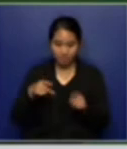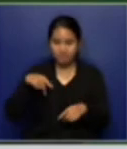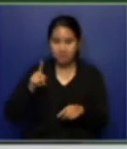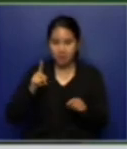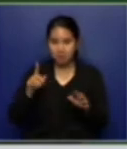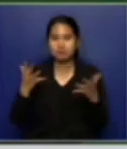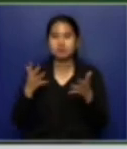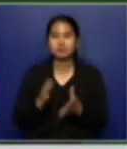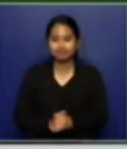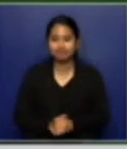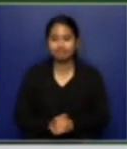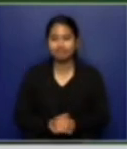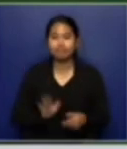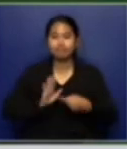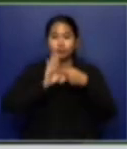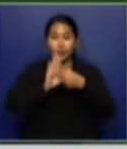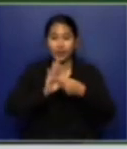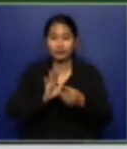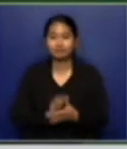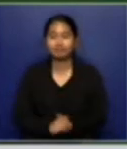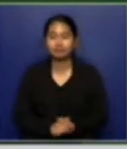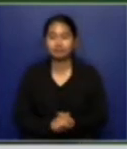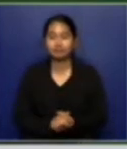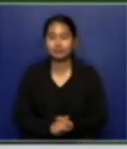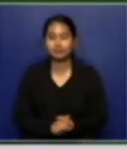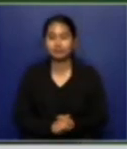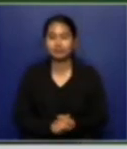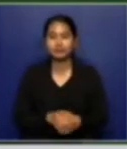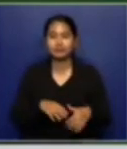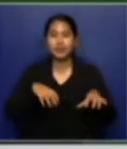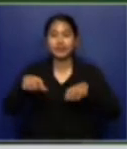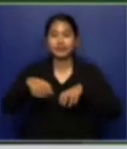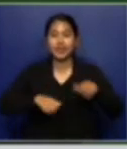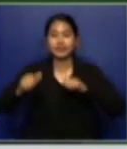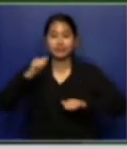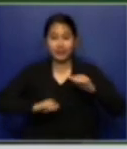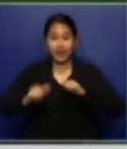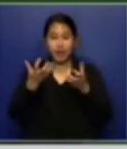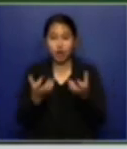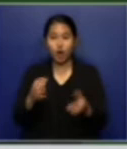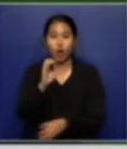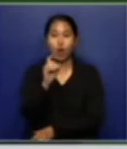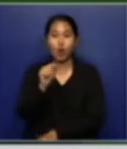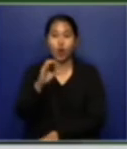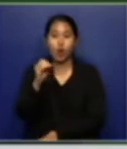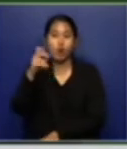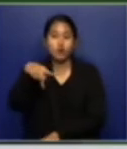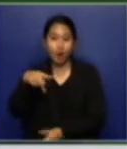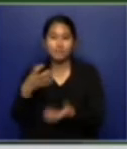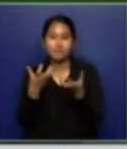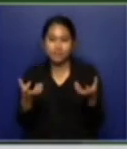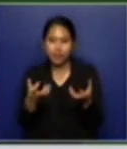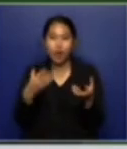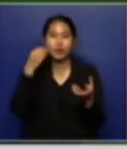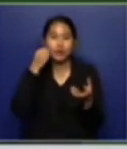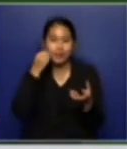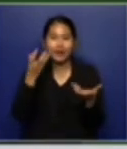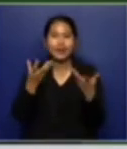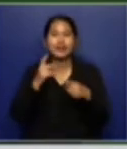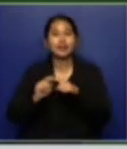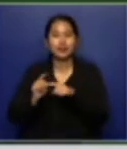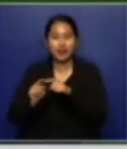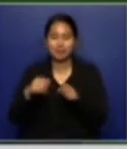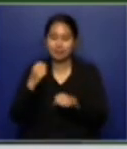อะไรนะคะจะขอยกตัวอย่างนะคะอย่างเช่นการจัดงานแสดงสินค้าโอท็อปนะคะทุกปีเรามีมาเป็นเวลานาน10กว่าปีแล้วนะ